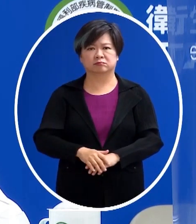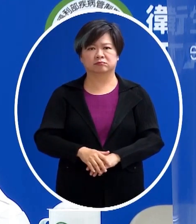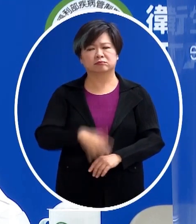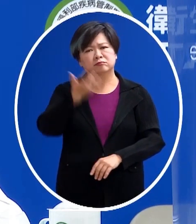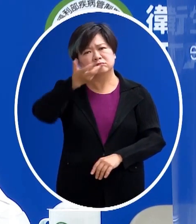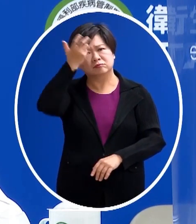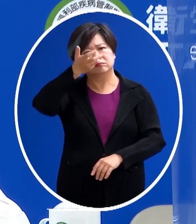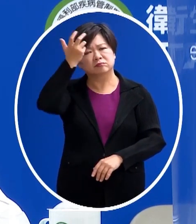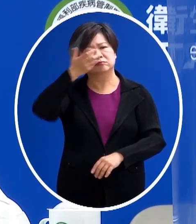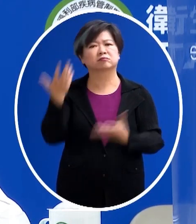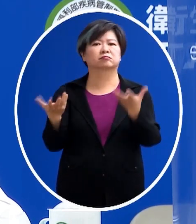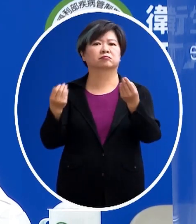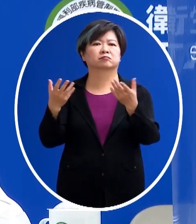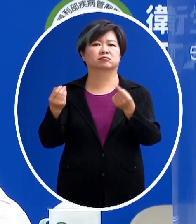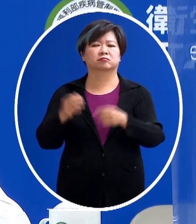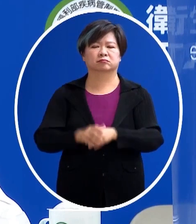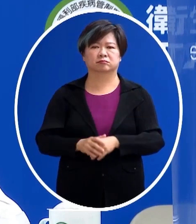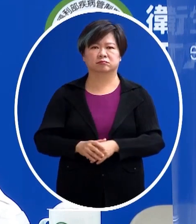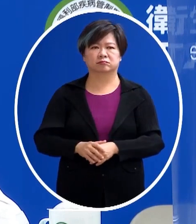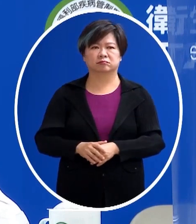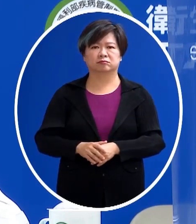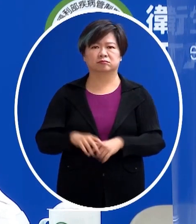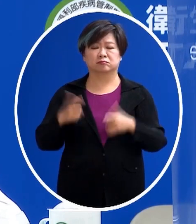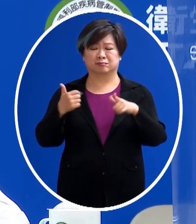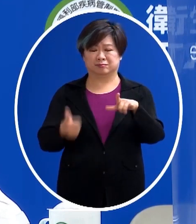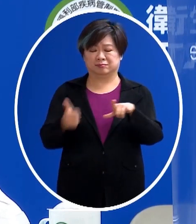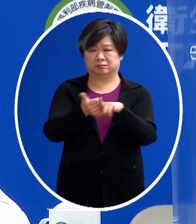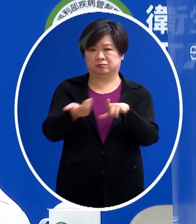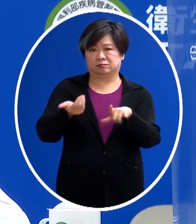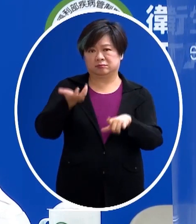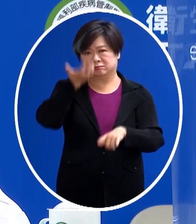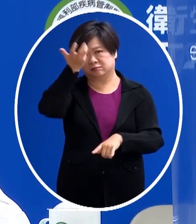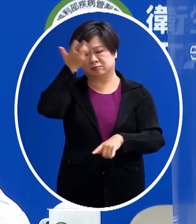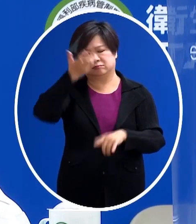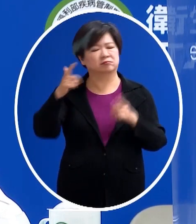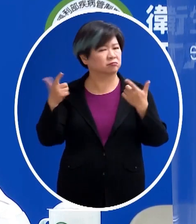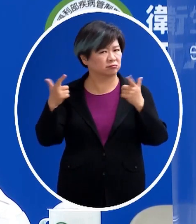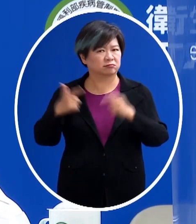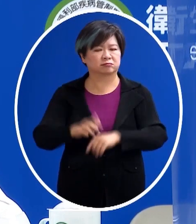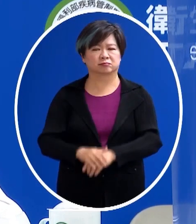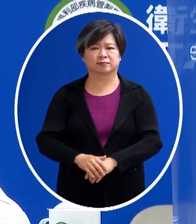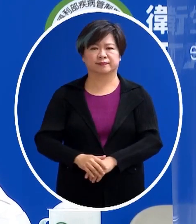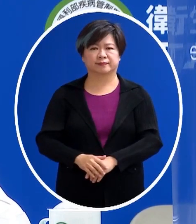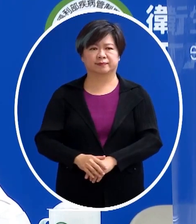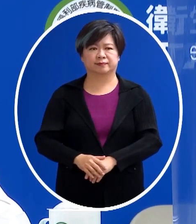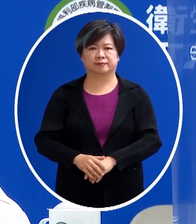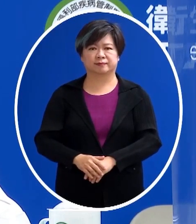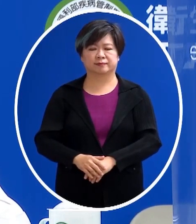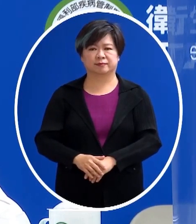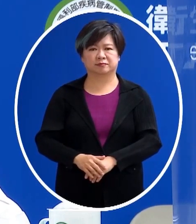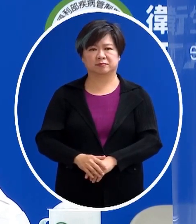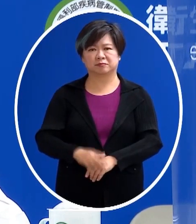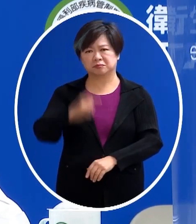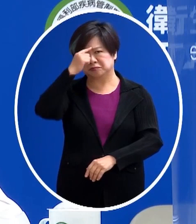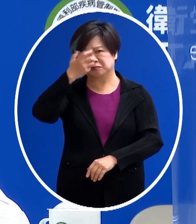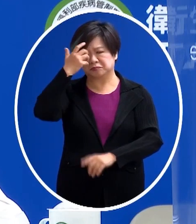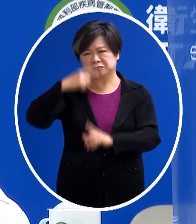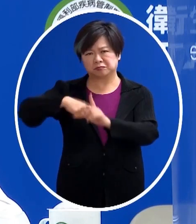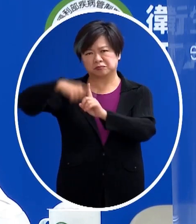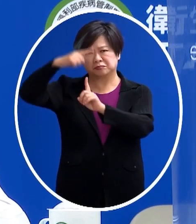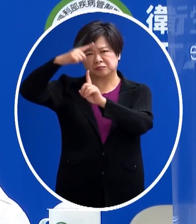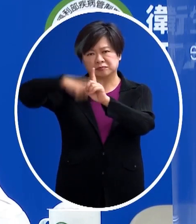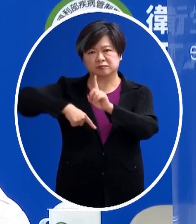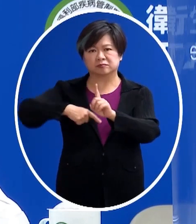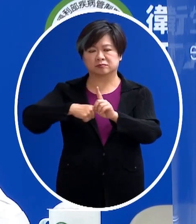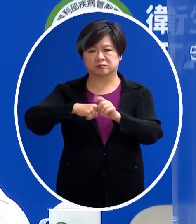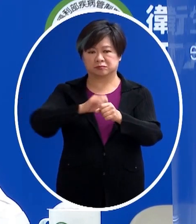说是回来的时候那样的一个高温的一个情况。事实上这个体温的量测或是病毒，它其实都一直